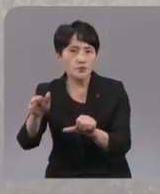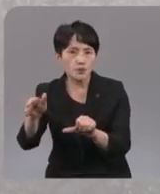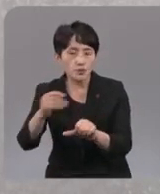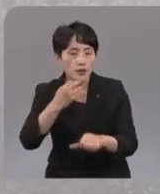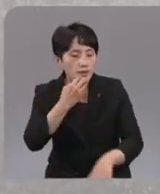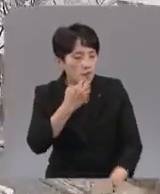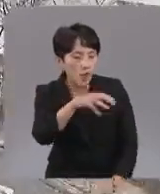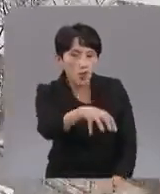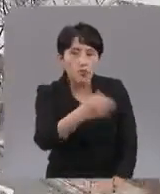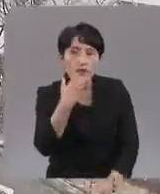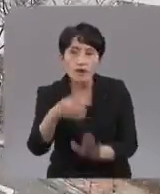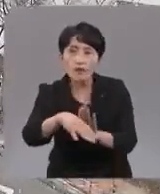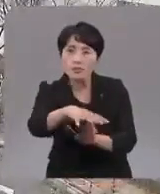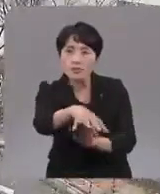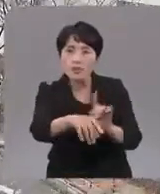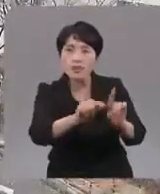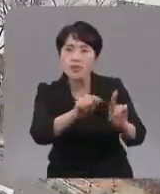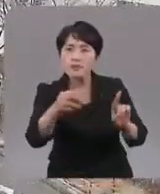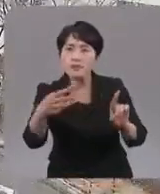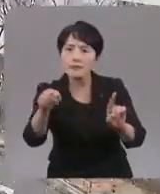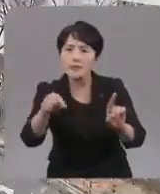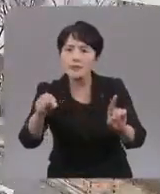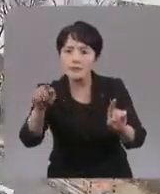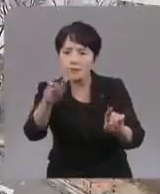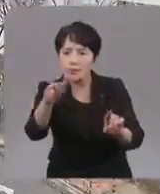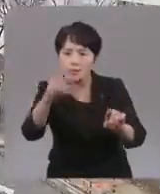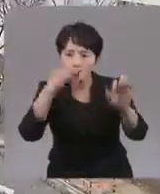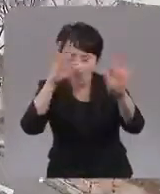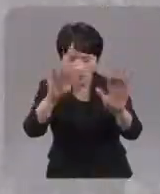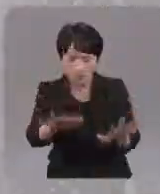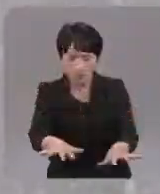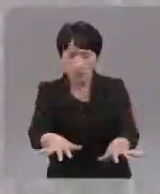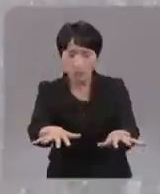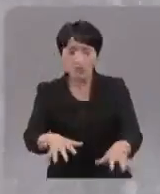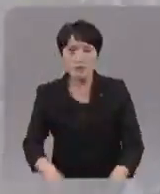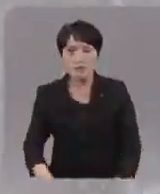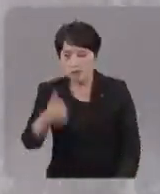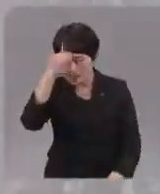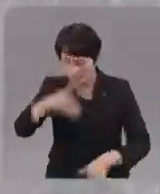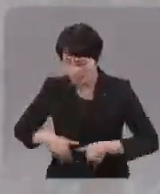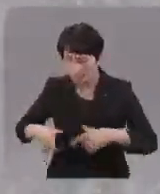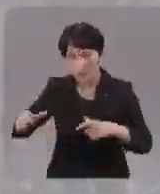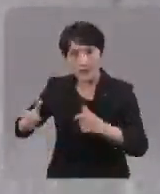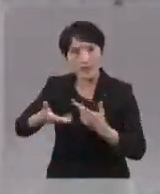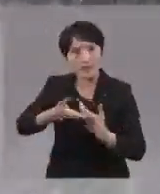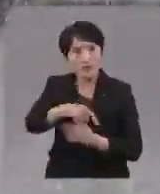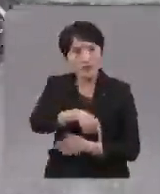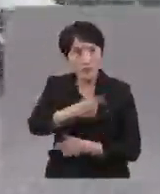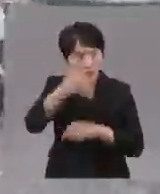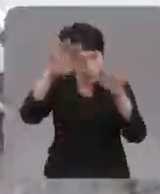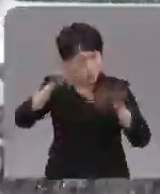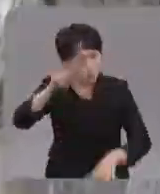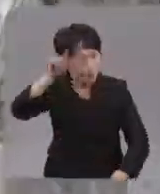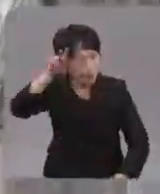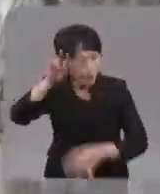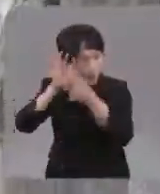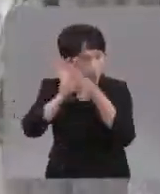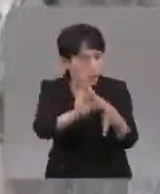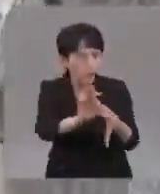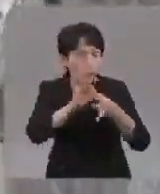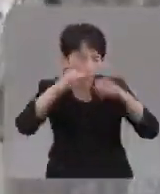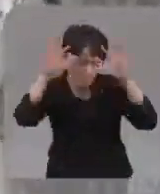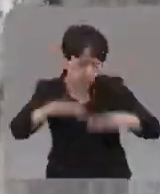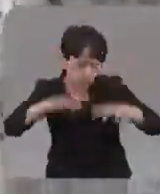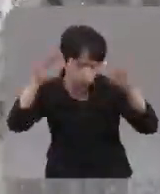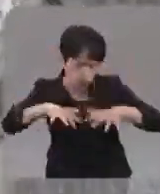jumlah salju yang diperkirakan akan turun sampai hari Rabu di pegunungan Pulau ceecu mencapai lebih dari 10 cm serta 5 hingga 10 cm